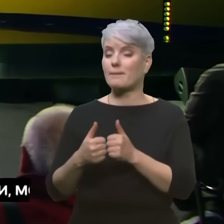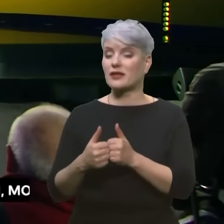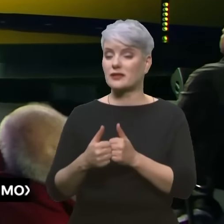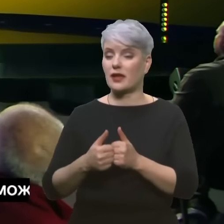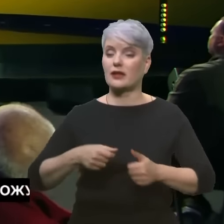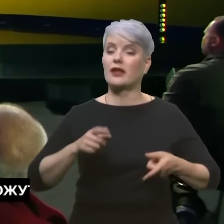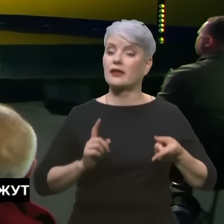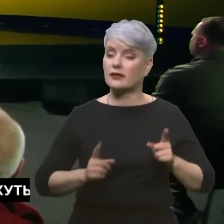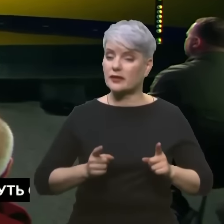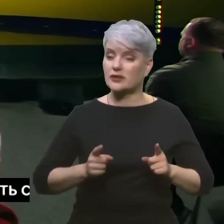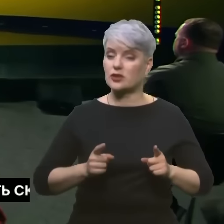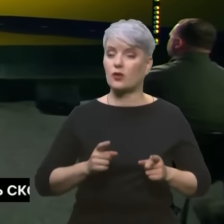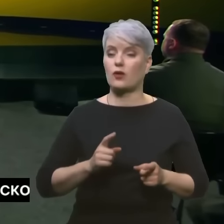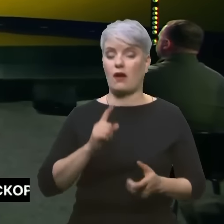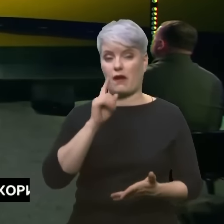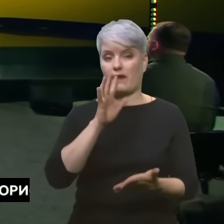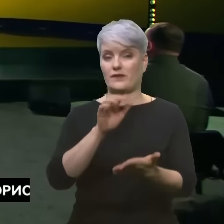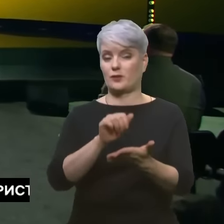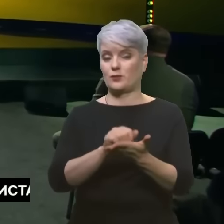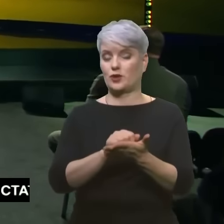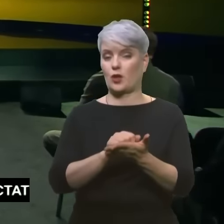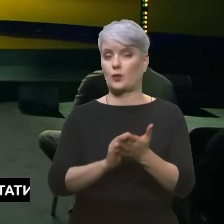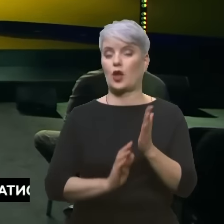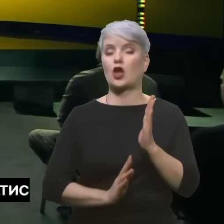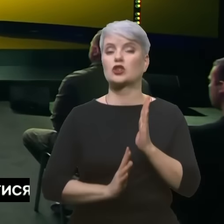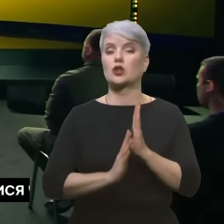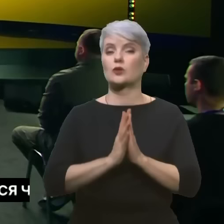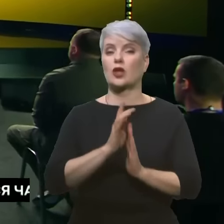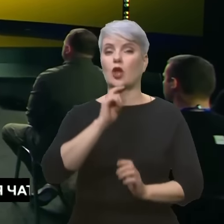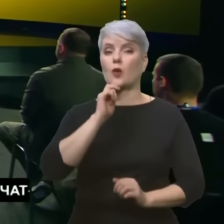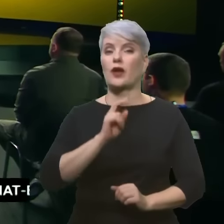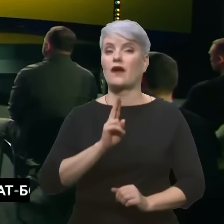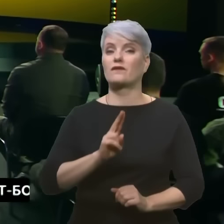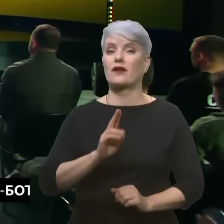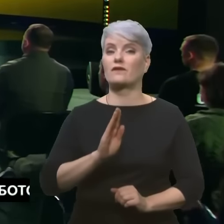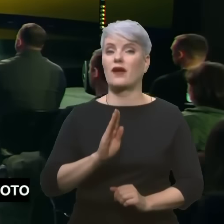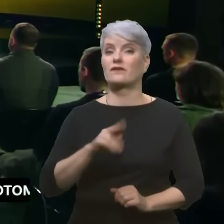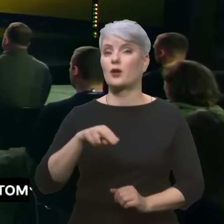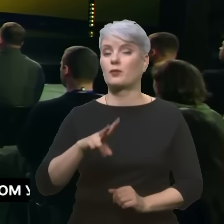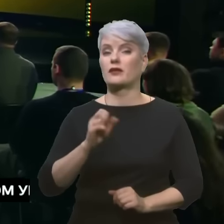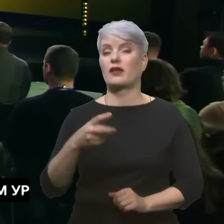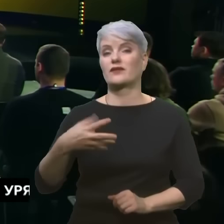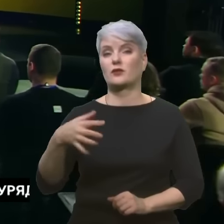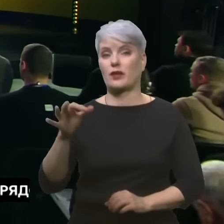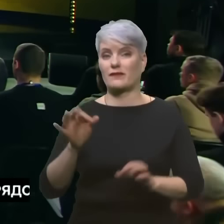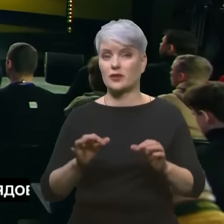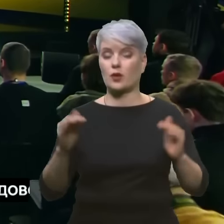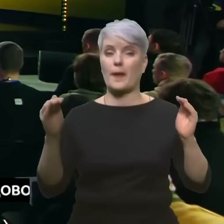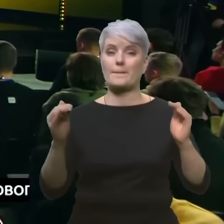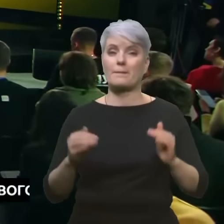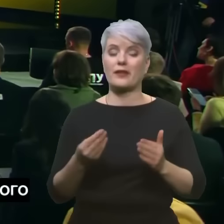дійсно відмічають те, що зростання українського ВВП на 5% у 2023 році, падіння інфляції на